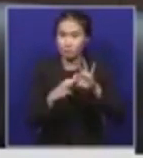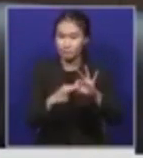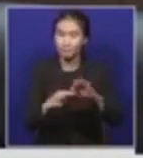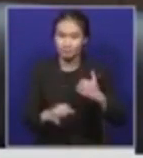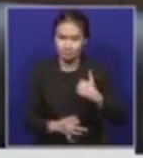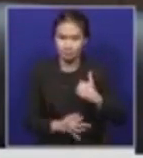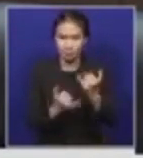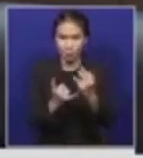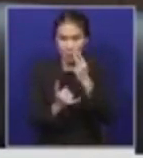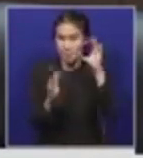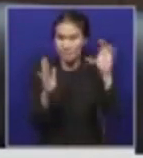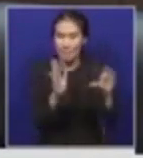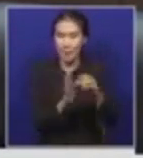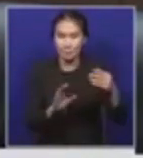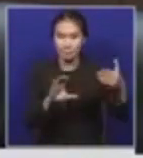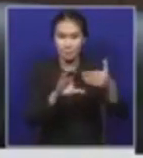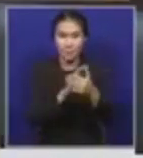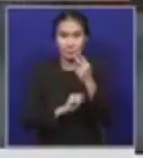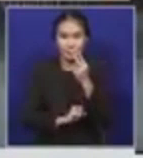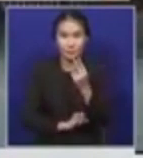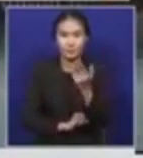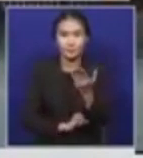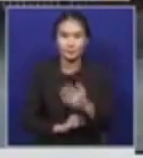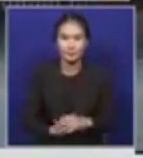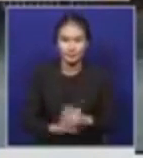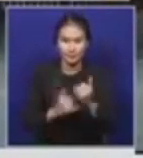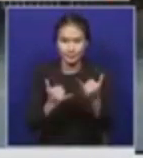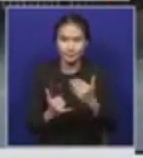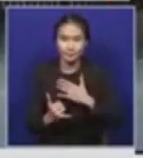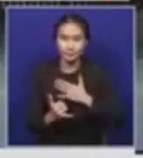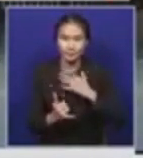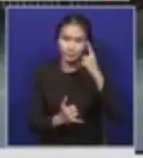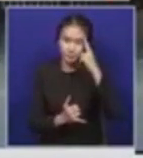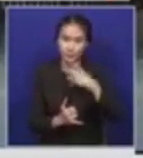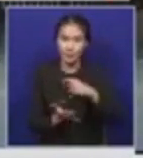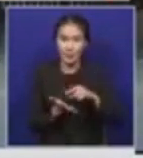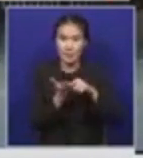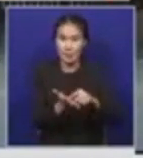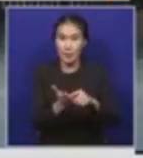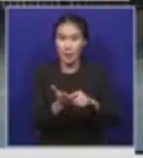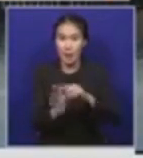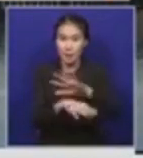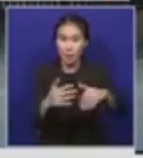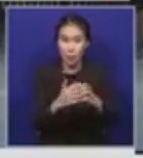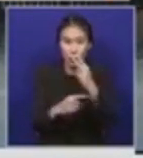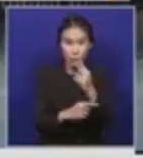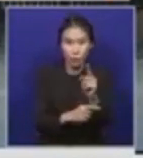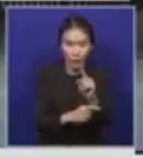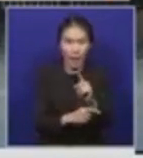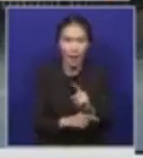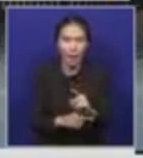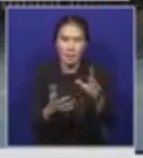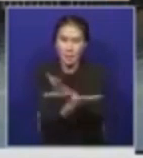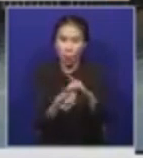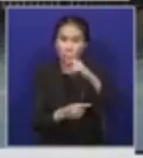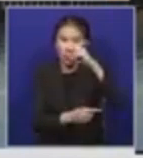ยนะครับผมขอสไลด์ด้วยนะครับส่วนหนึ่งที่ผมจะพยายามเสนอให้เห็นนะว่าความสมบูรณ์ของสังคมไ